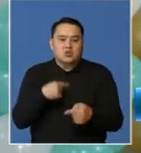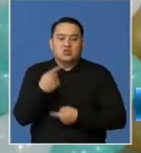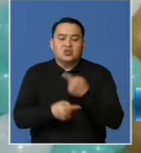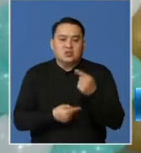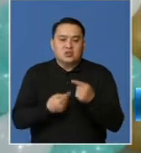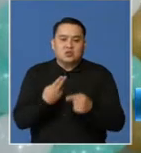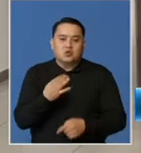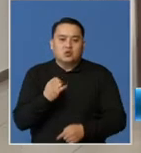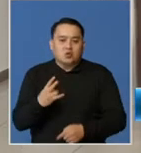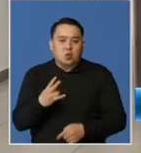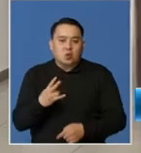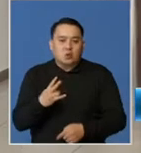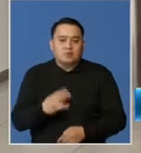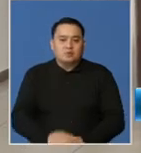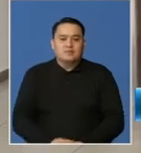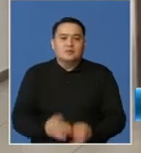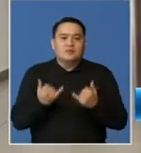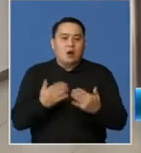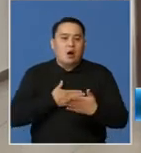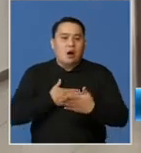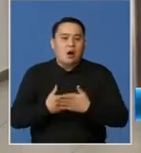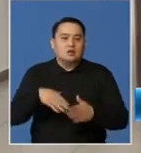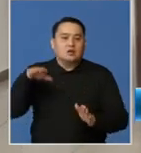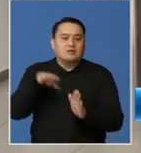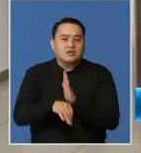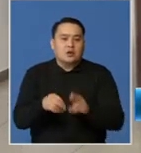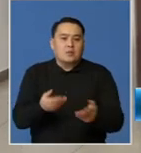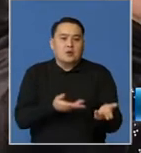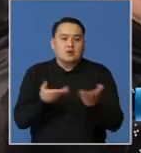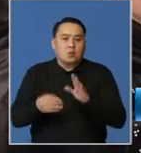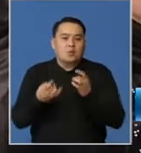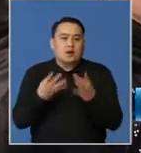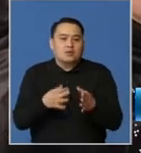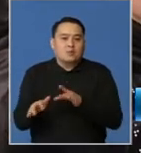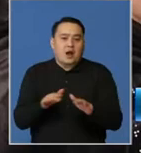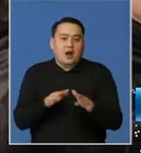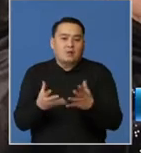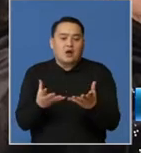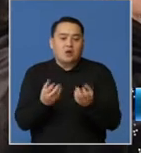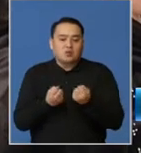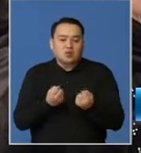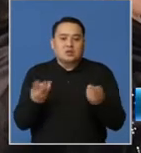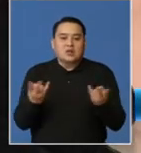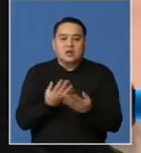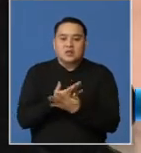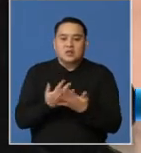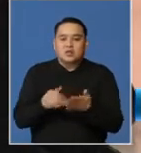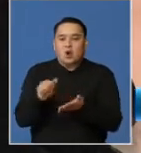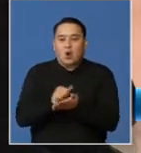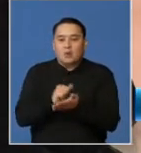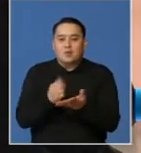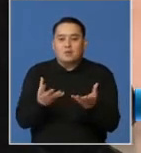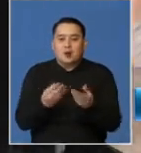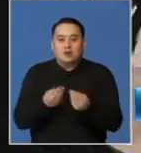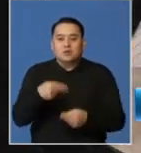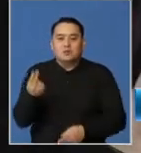в онлайн-режиме. На сегодняшний день активно внедряются новшества, призванные упростить процедуру получения некоторых документов. Например, чтобы